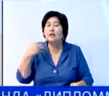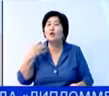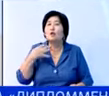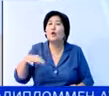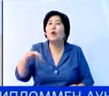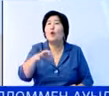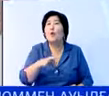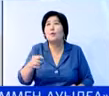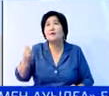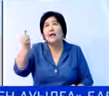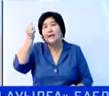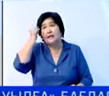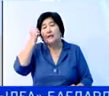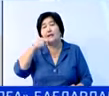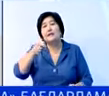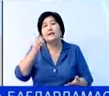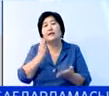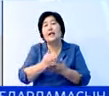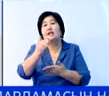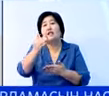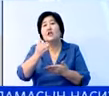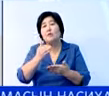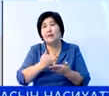облыстық ескерткіштердің жаңағы ескерткіштер тізімінде